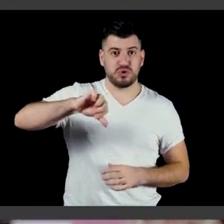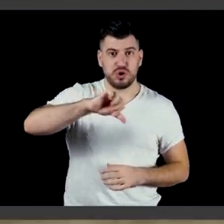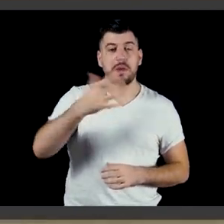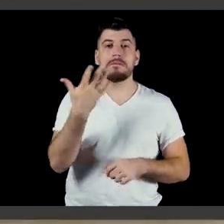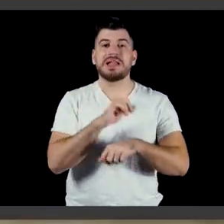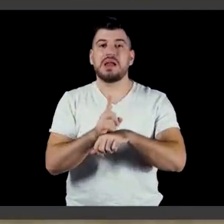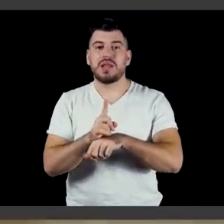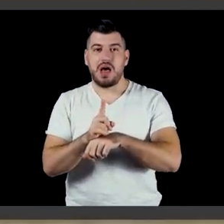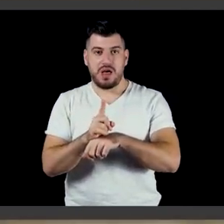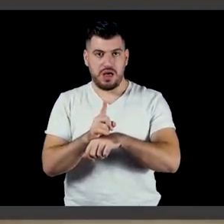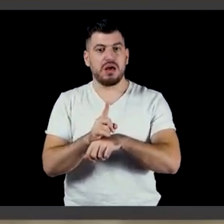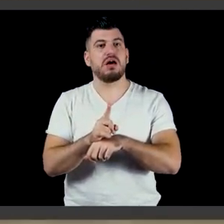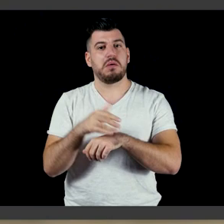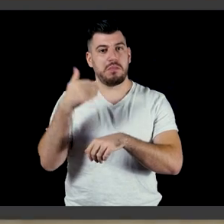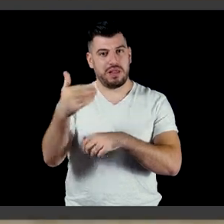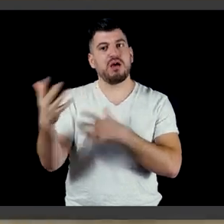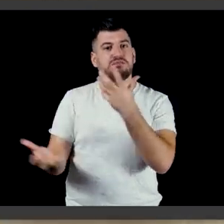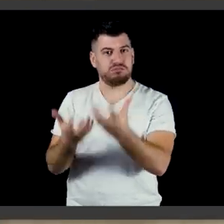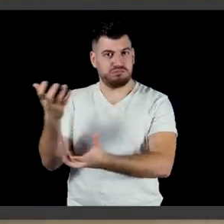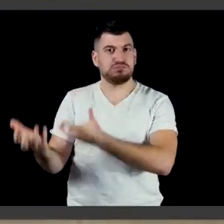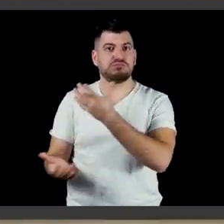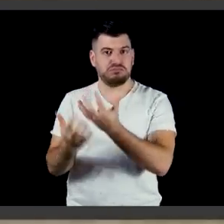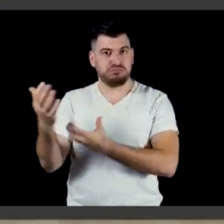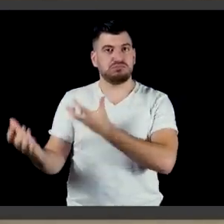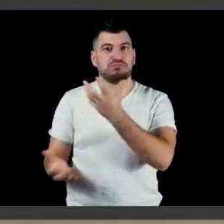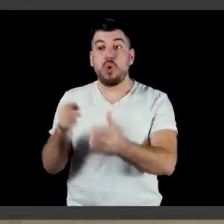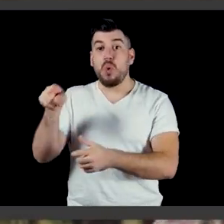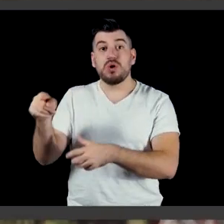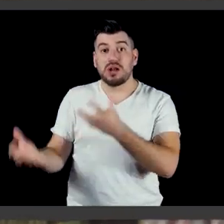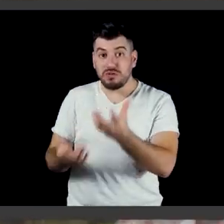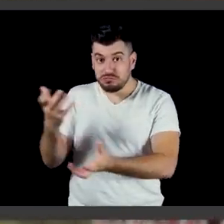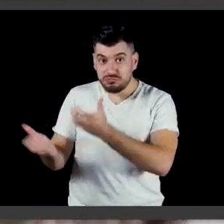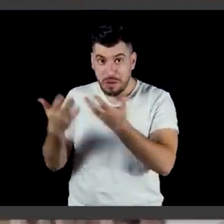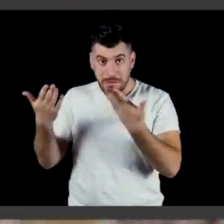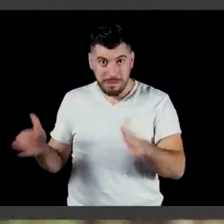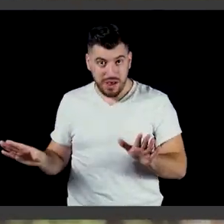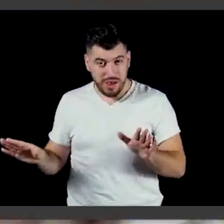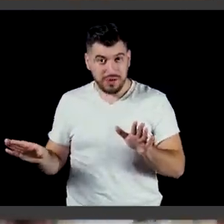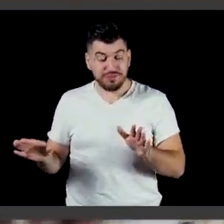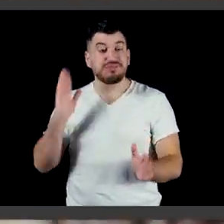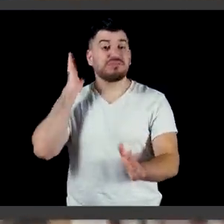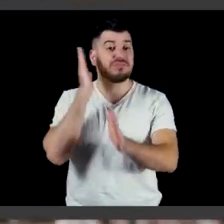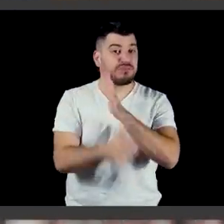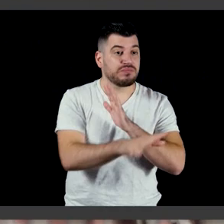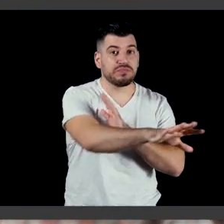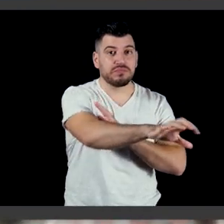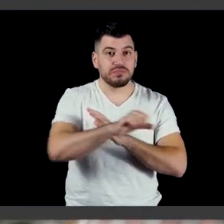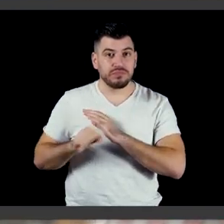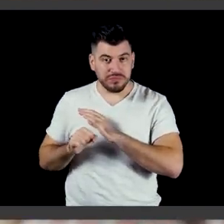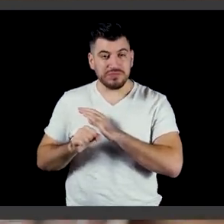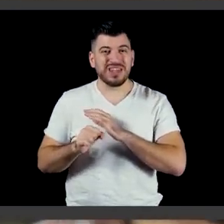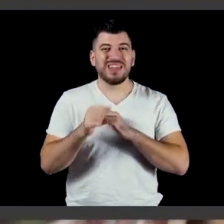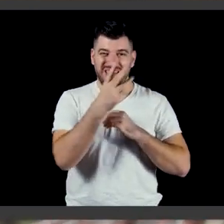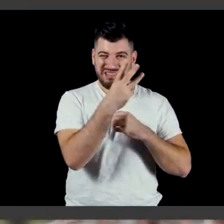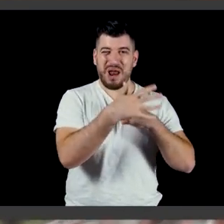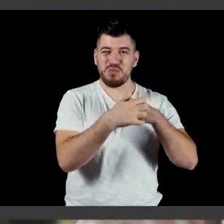από 5 λεπτάκια περίπου, αρχίζει να βράζει. Οπότε, με το που αρχίσει να βράσει, κατευθείαν θα πάρω και από τα 3 πορτοκάλια